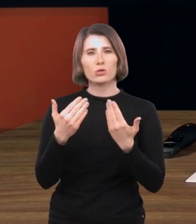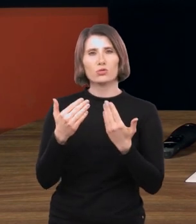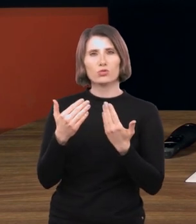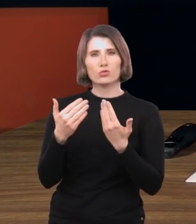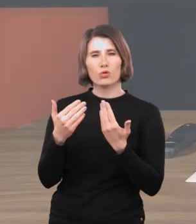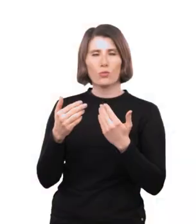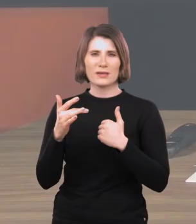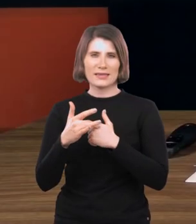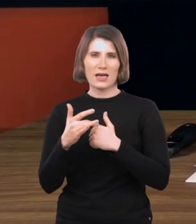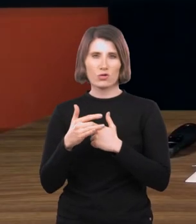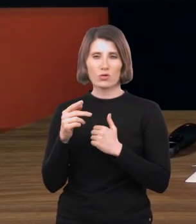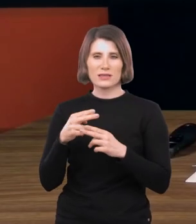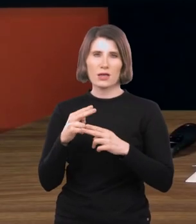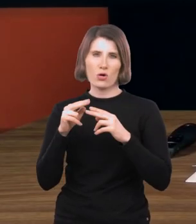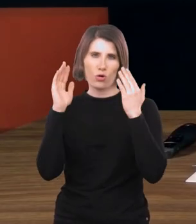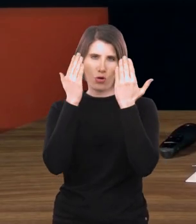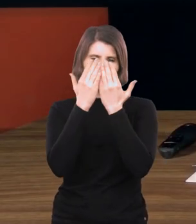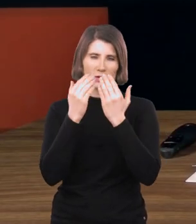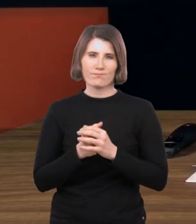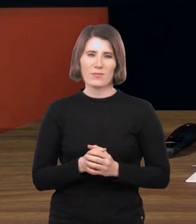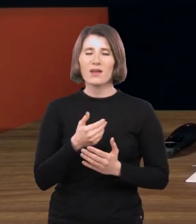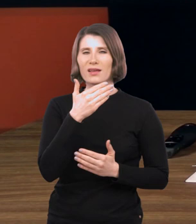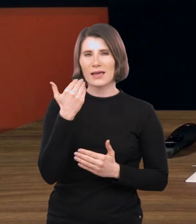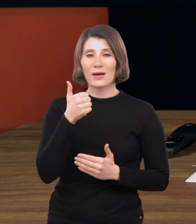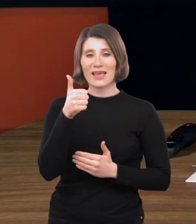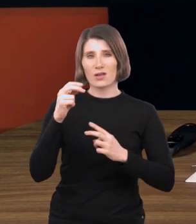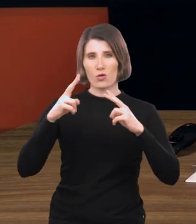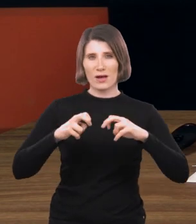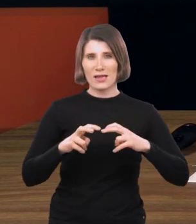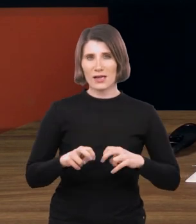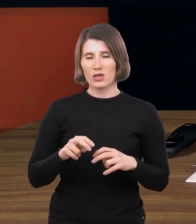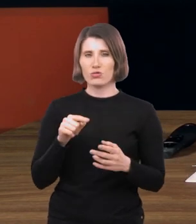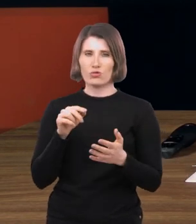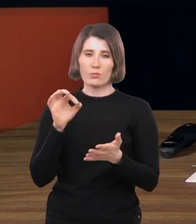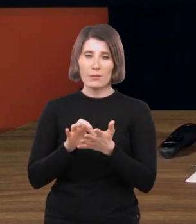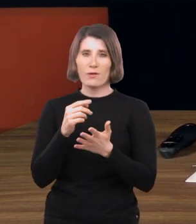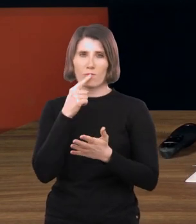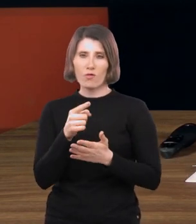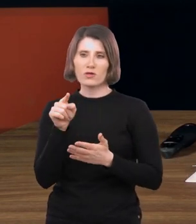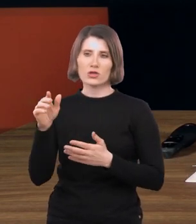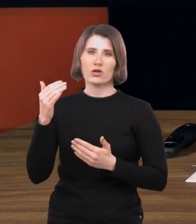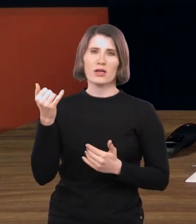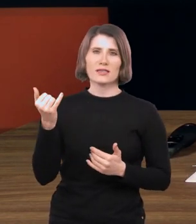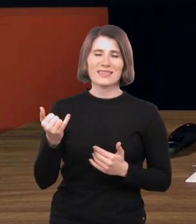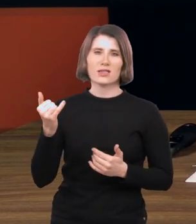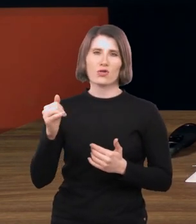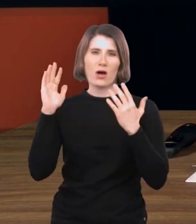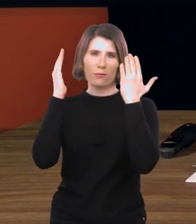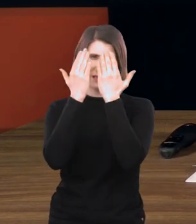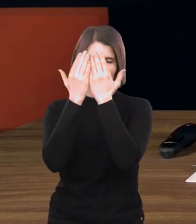właśnie autyzm. Nie ma jednego badania, które określa, że dziecko jest autystyczne, czy też nie. Diagnoza